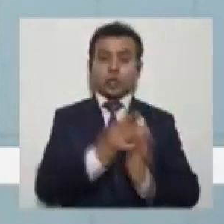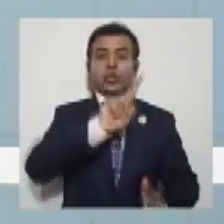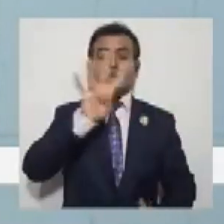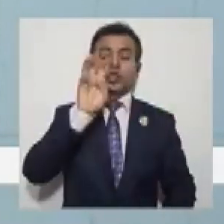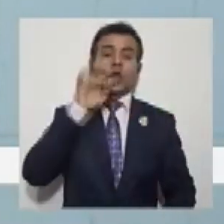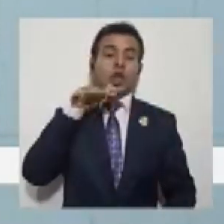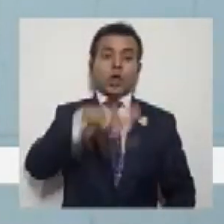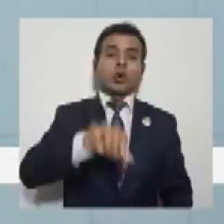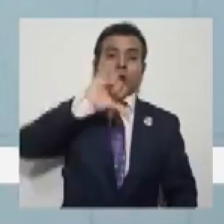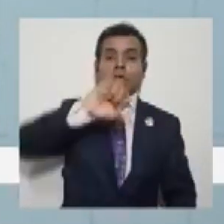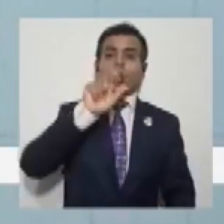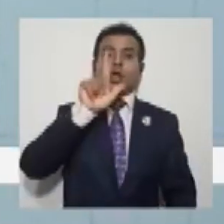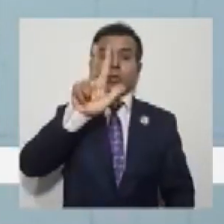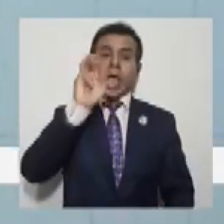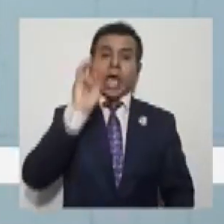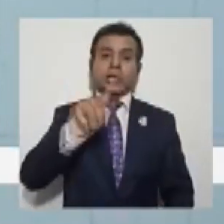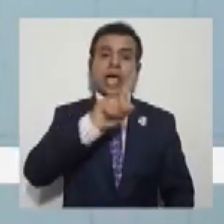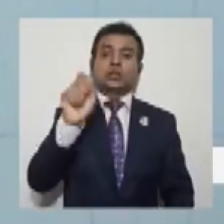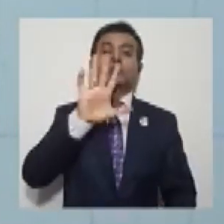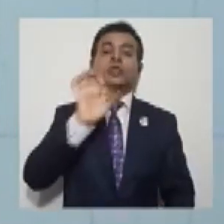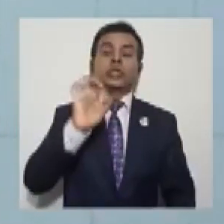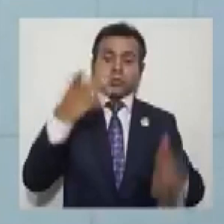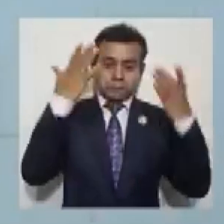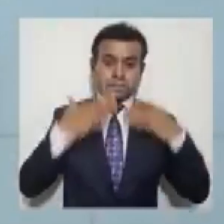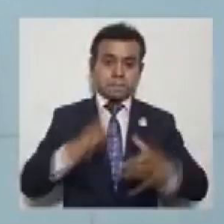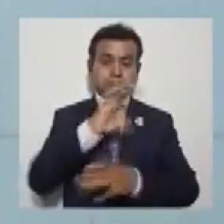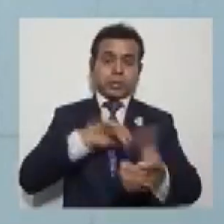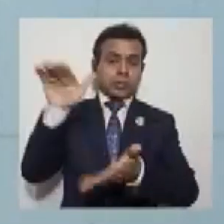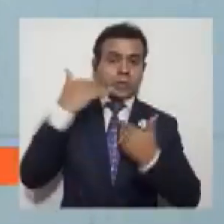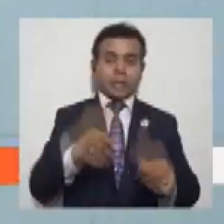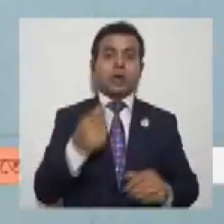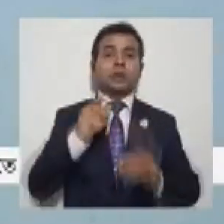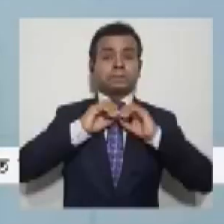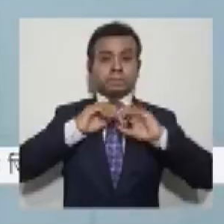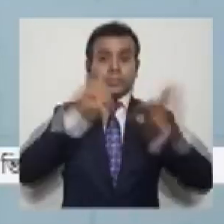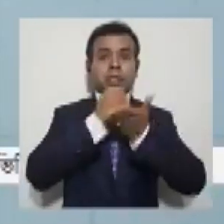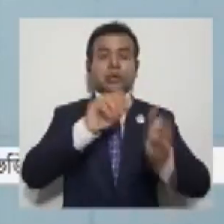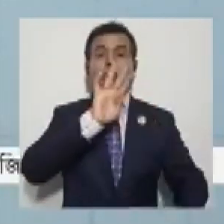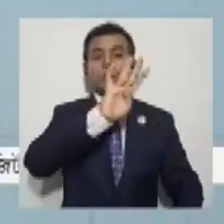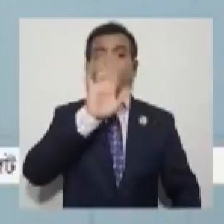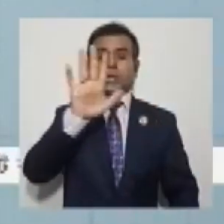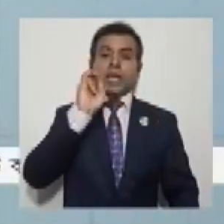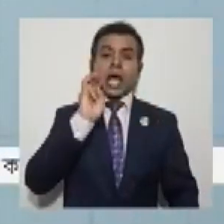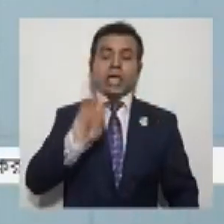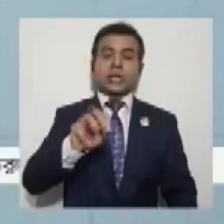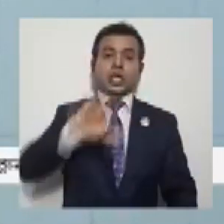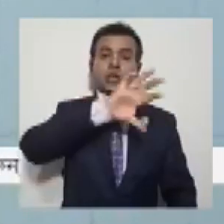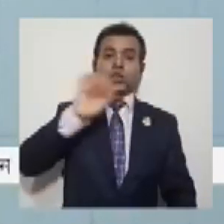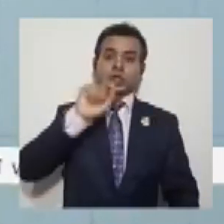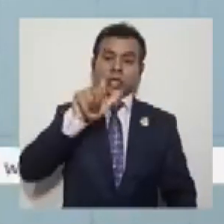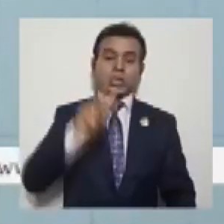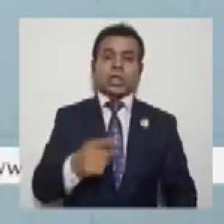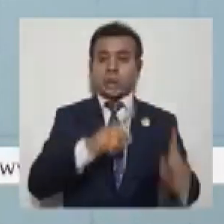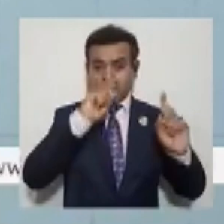11,39,079টি পিপি বিতরণ করা হয়েছে। বর্তমানে মজুত আছে 3,59,071টি। গত